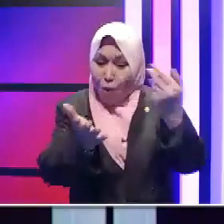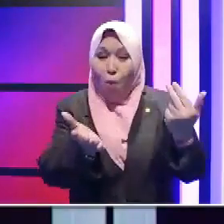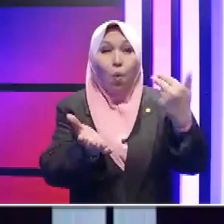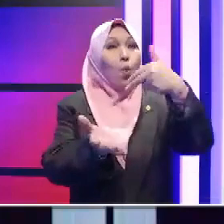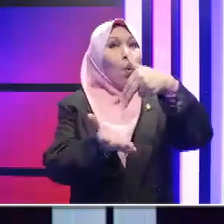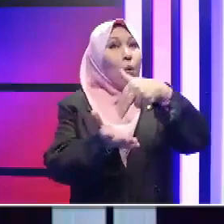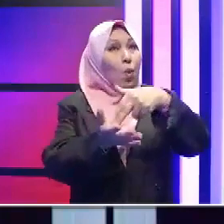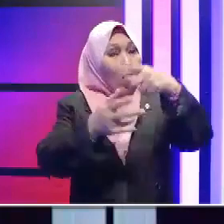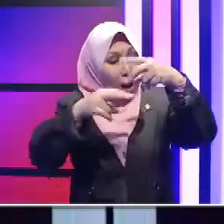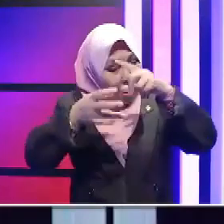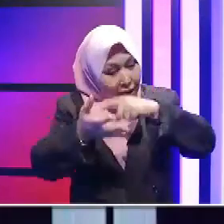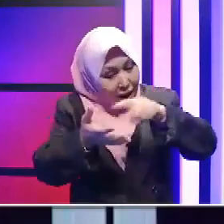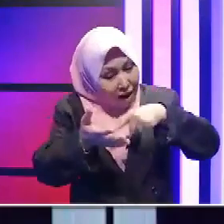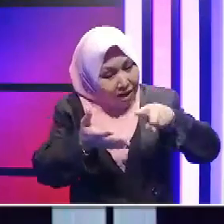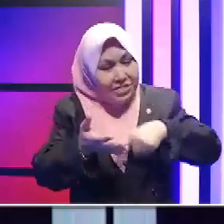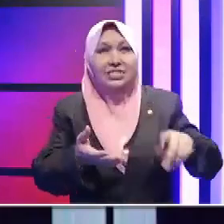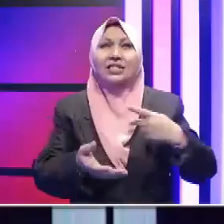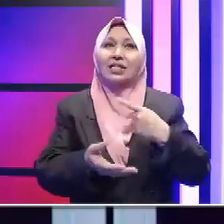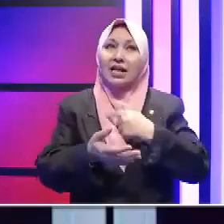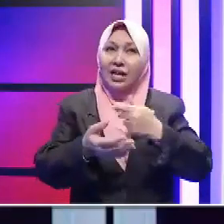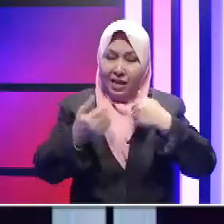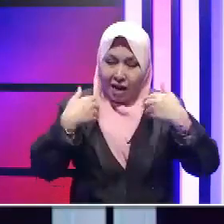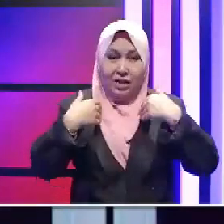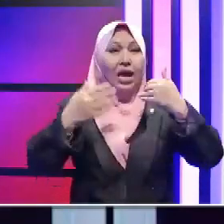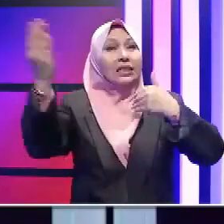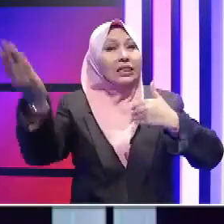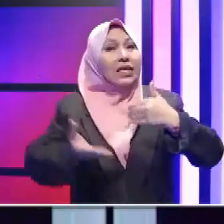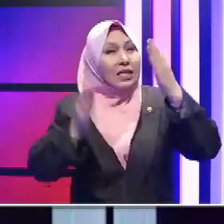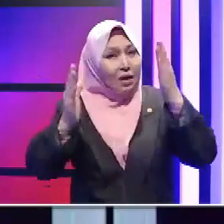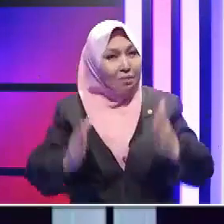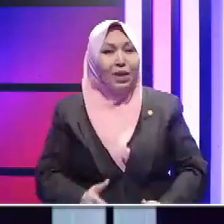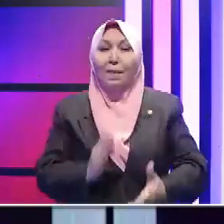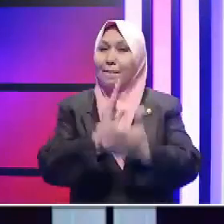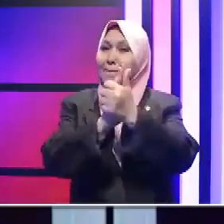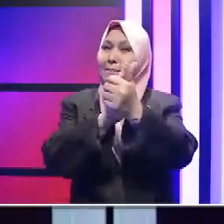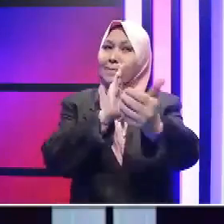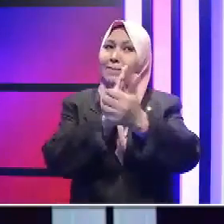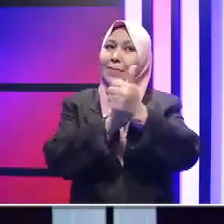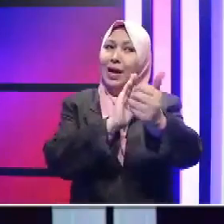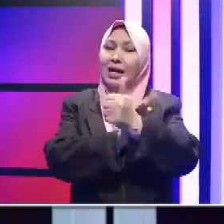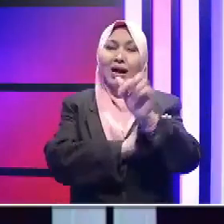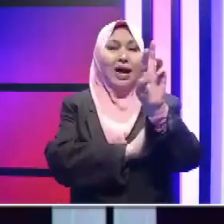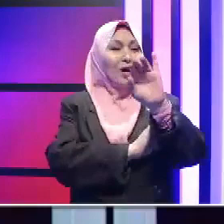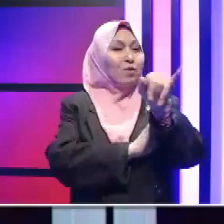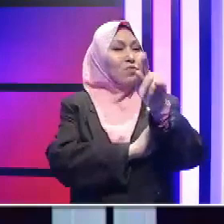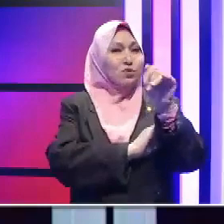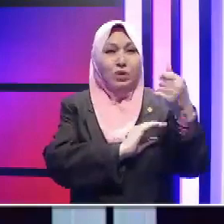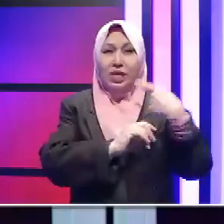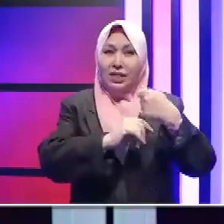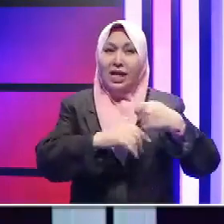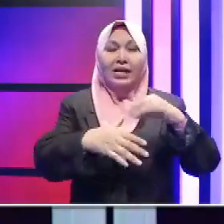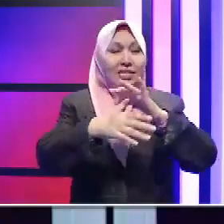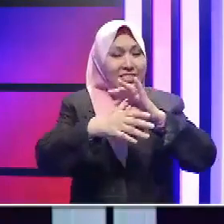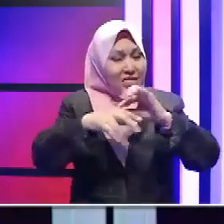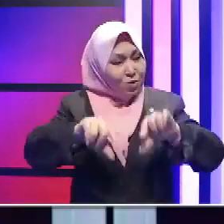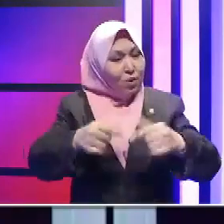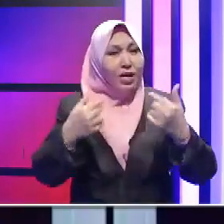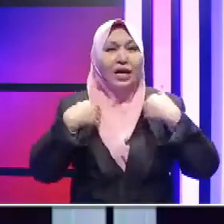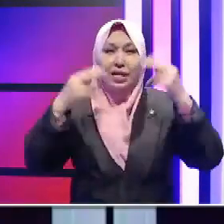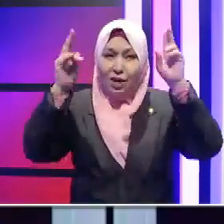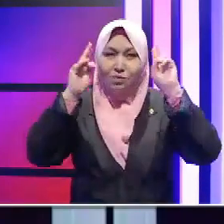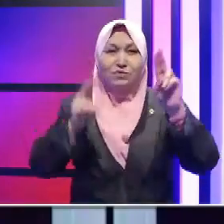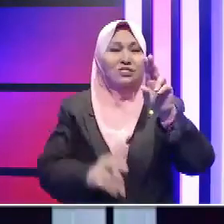tetamu itu yang akan kita jadikan rujukan bakal rujuk kita dalam menurutku isi kandungan Alquran yang tidak bukan